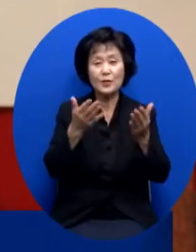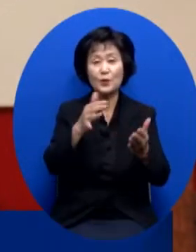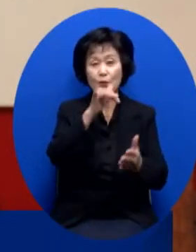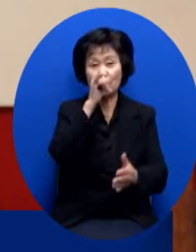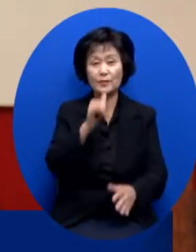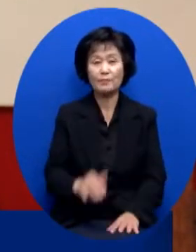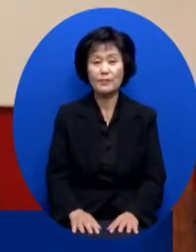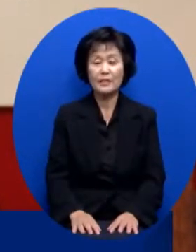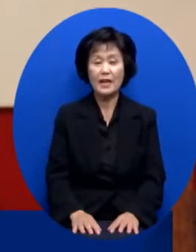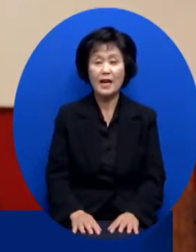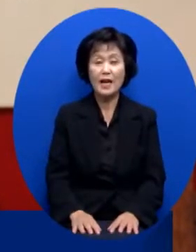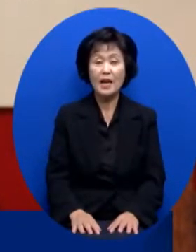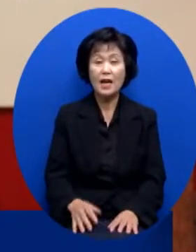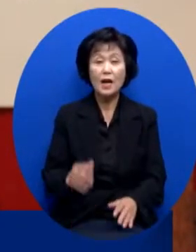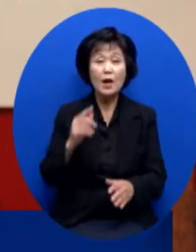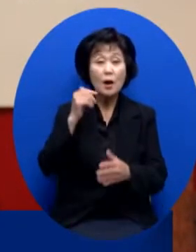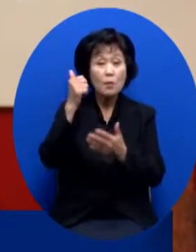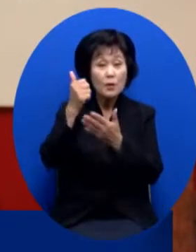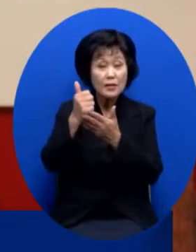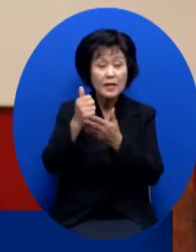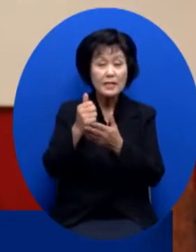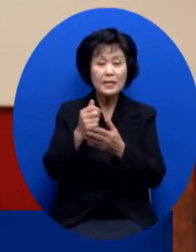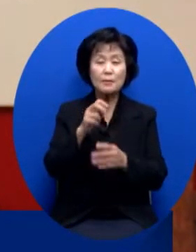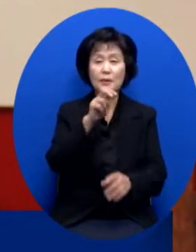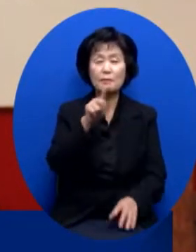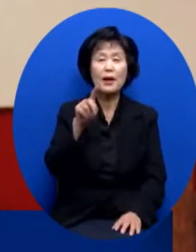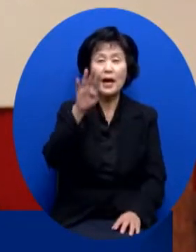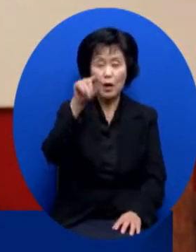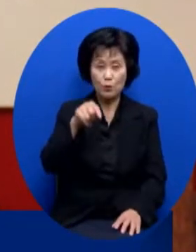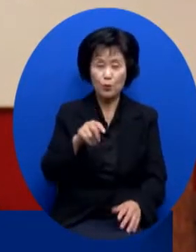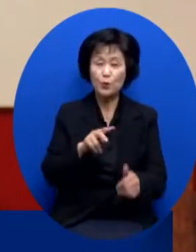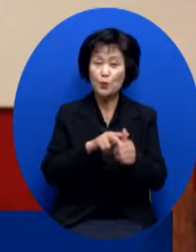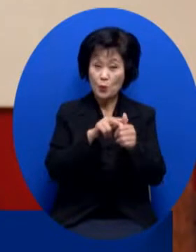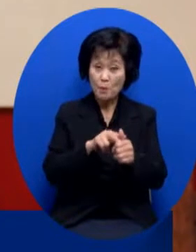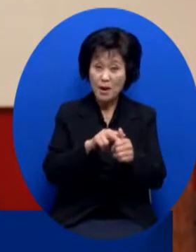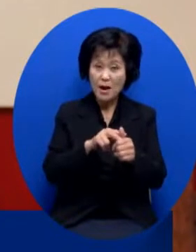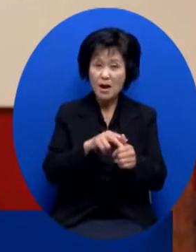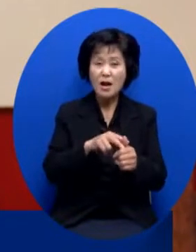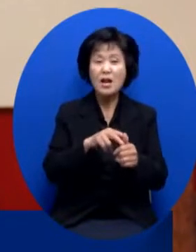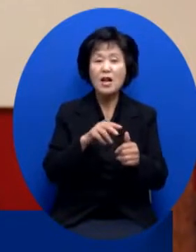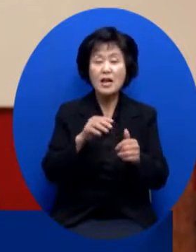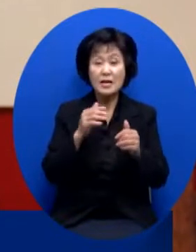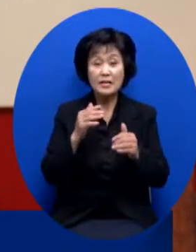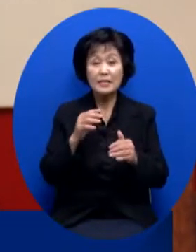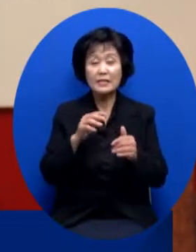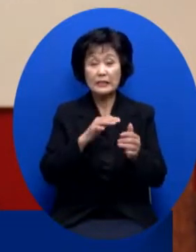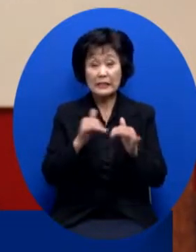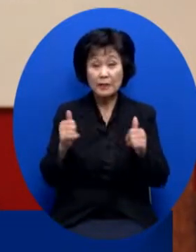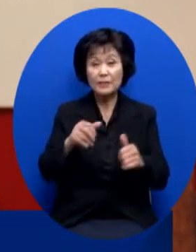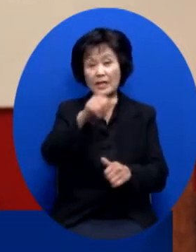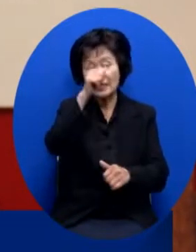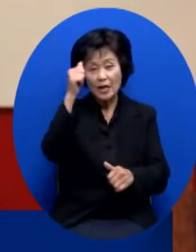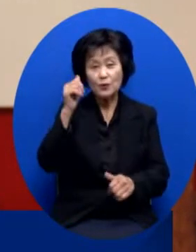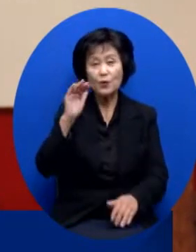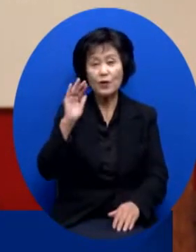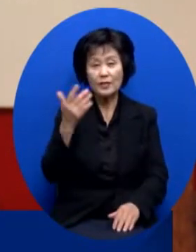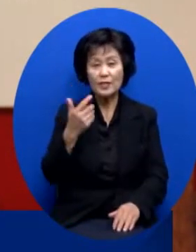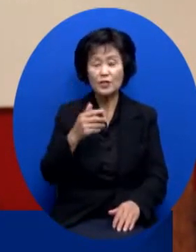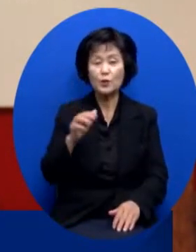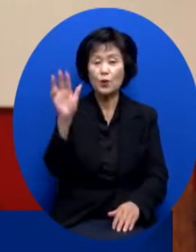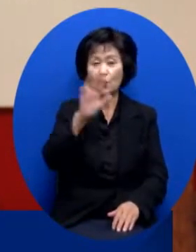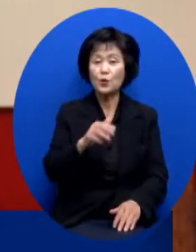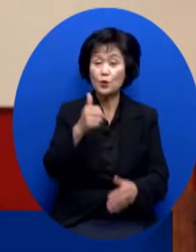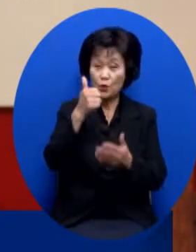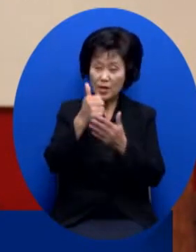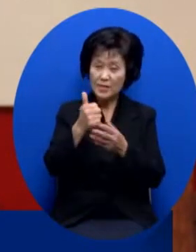출신의 장로가 되시고 총회장을 세 번 하시고 전라도,